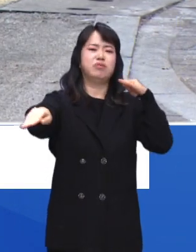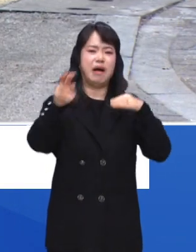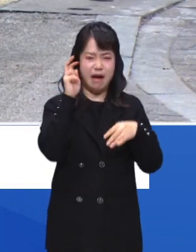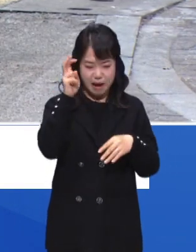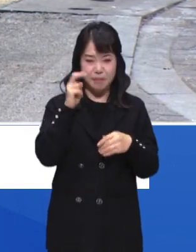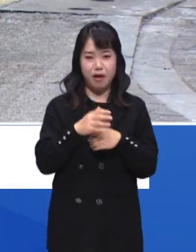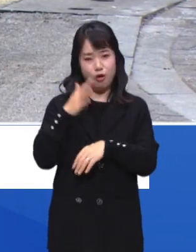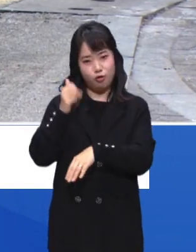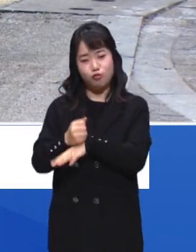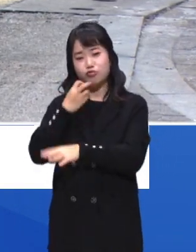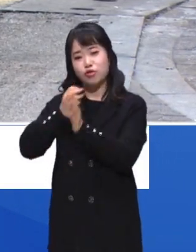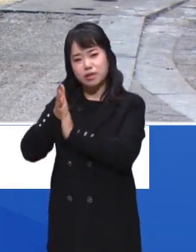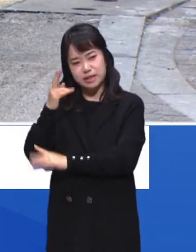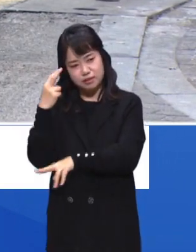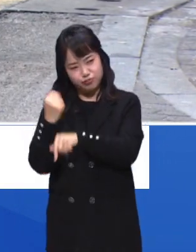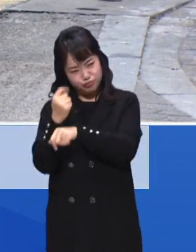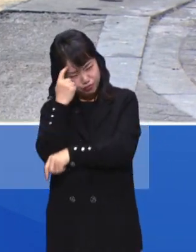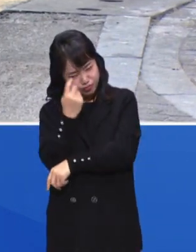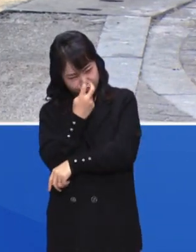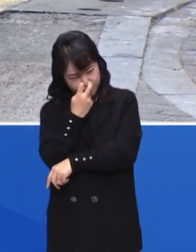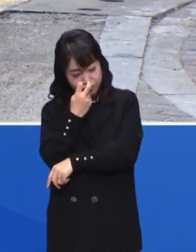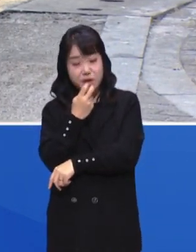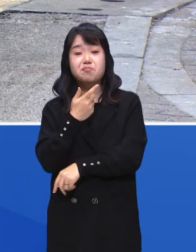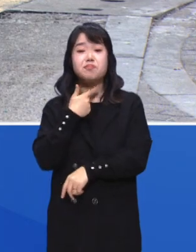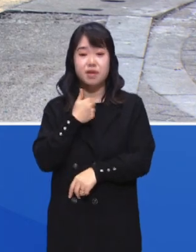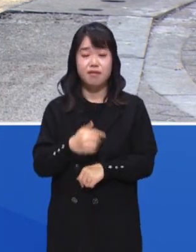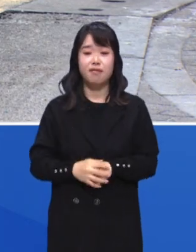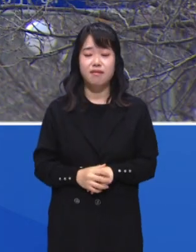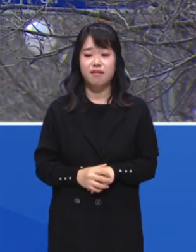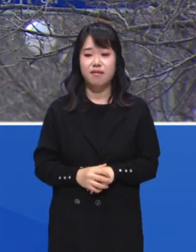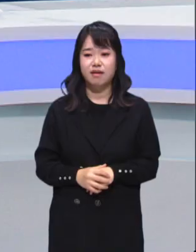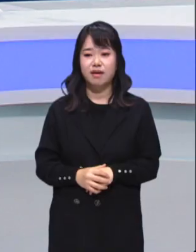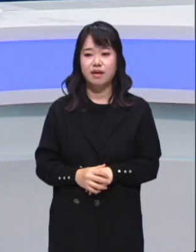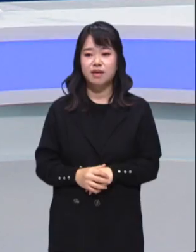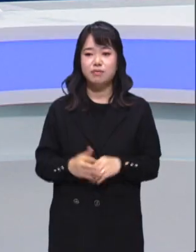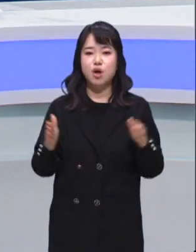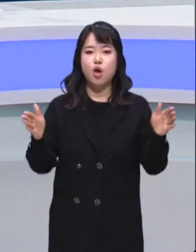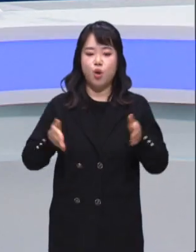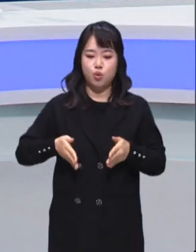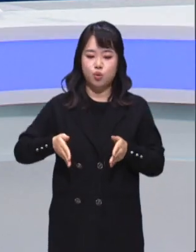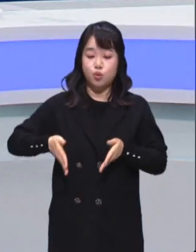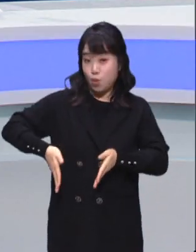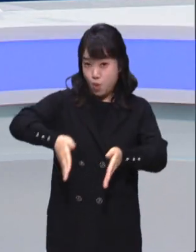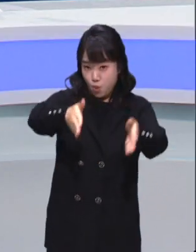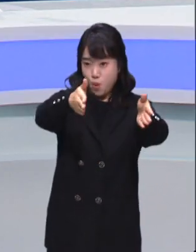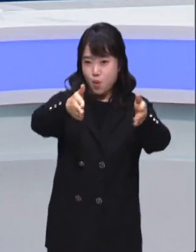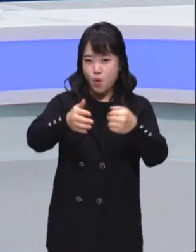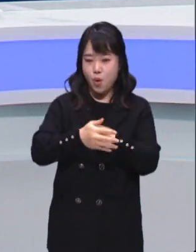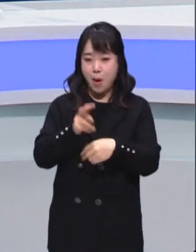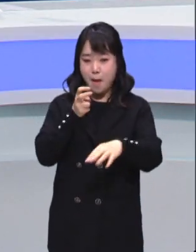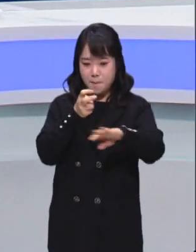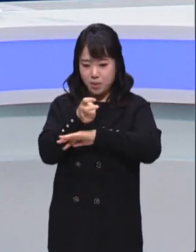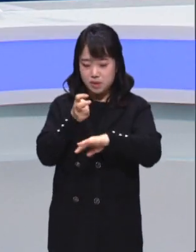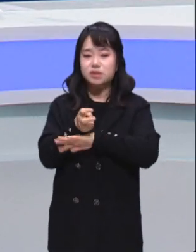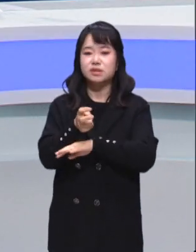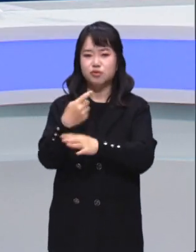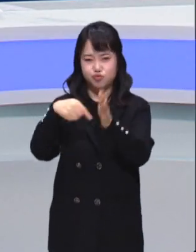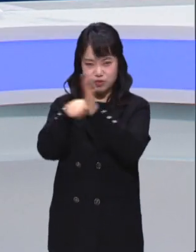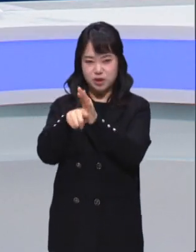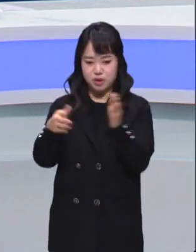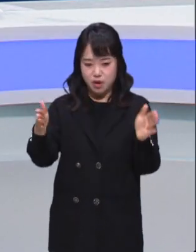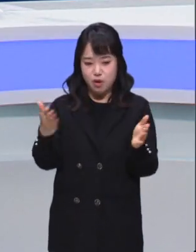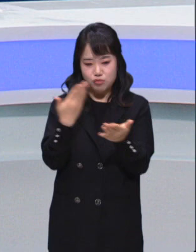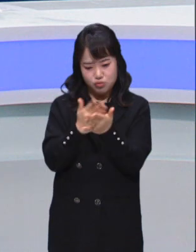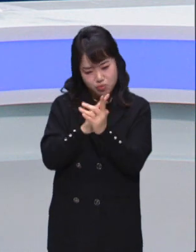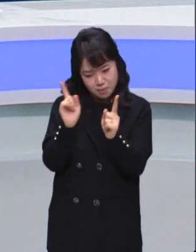그런 연구용역 결과를 내기도 했습니다 기본적인 도로 자체가 지금 대중교통에만 다닐 수 있도록 도로가 설계됐다 이렇게